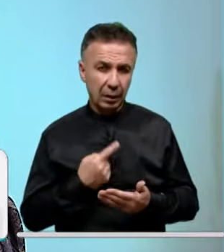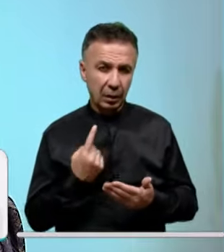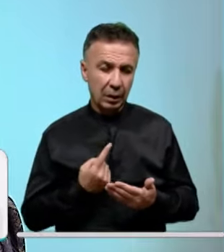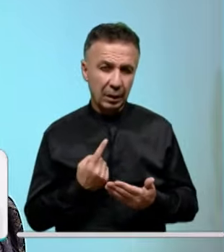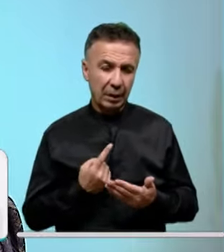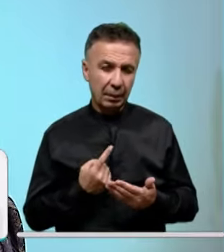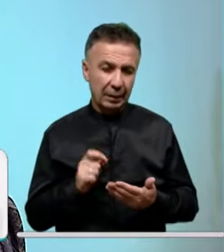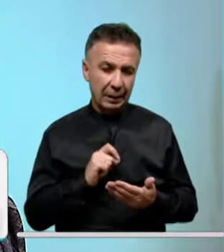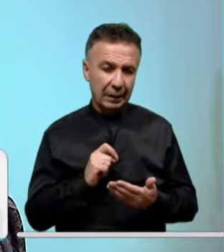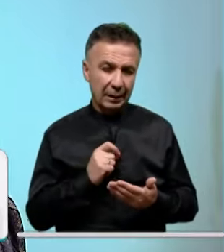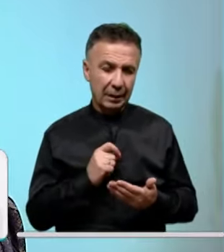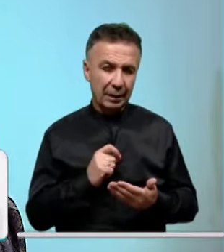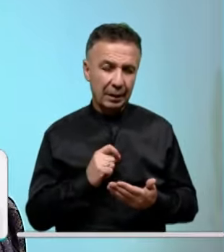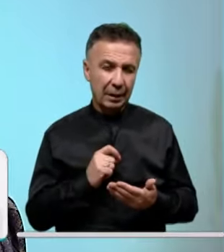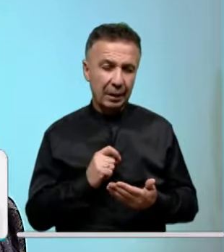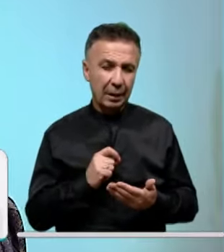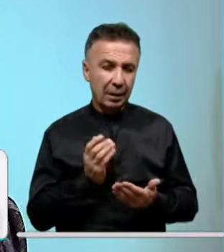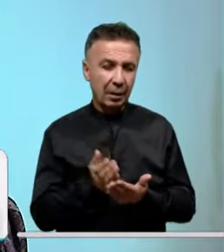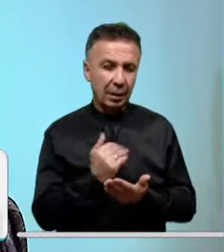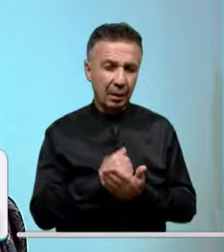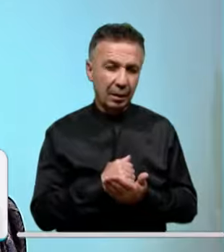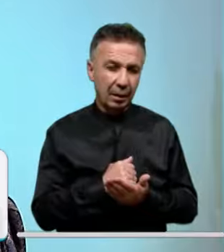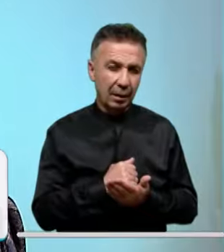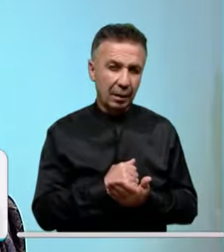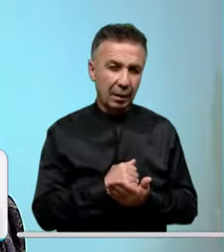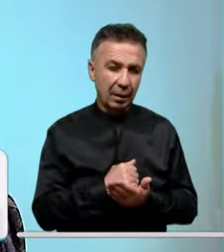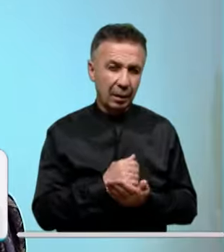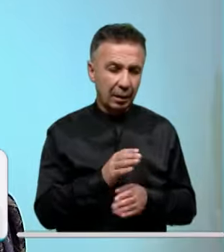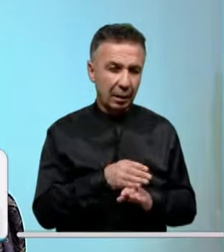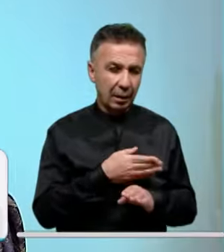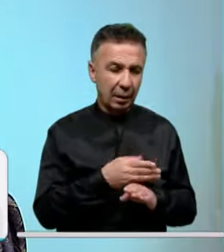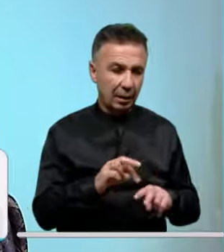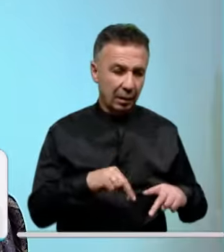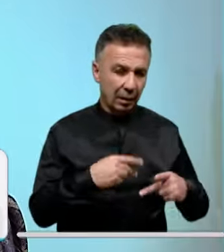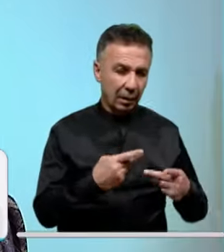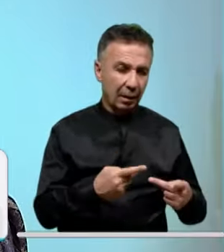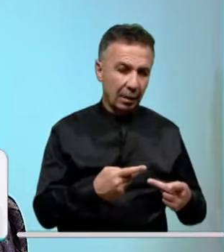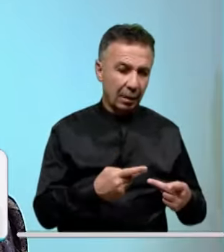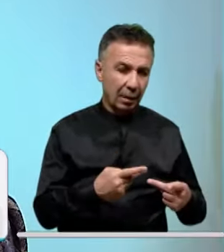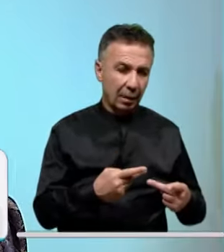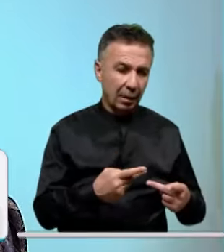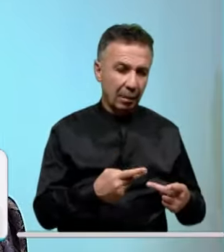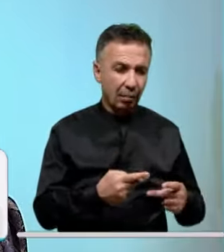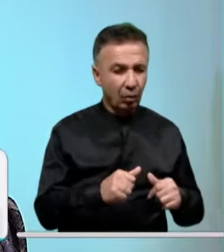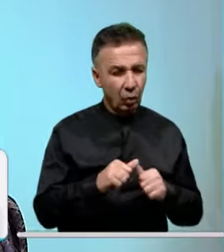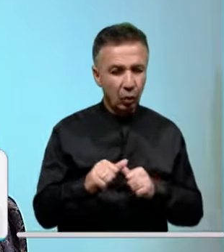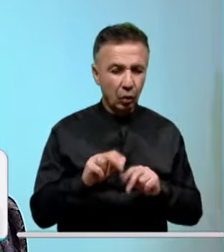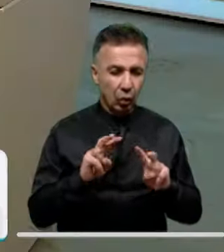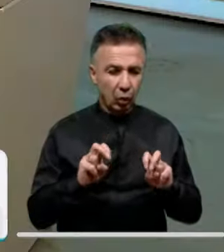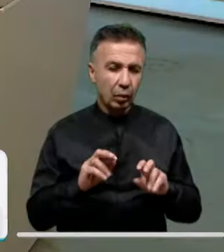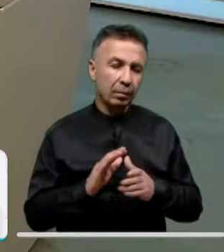Kerim'de belirtilen usullerle yapılan taksimatla ilgili bir dede mahrumu mevzuu var. Oraya girmeyeceğim, uzun mevzu.